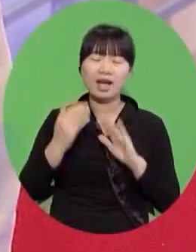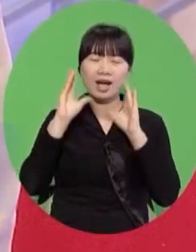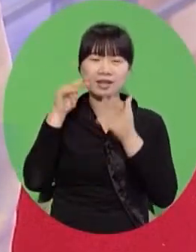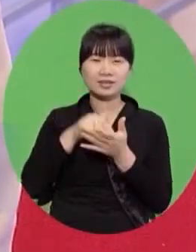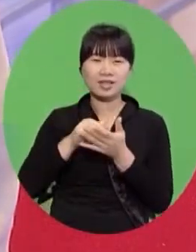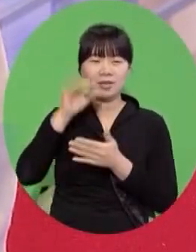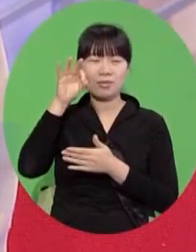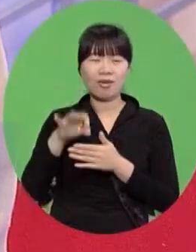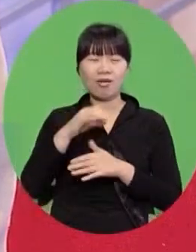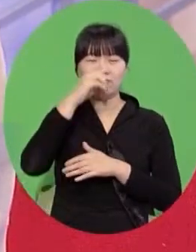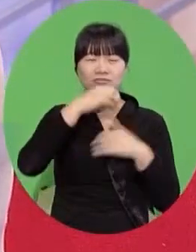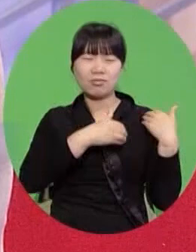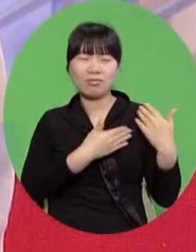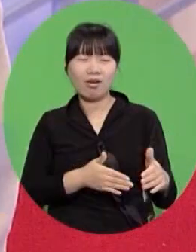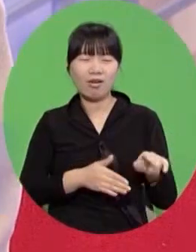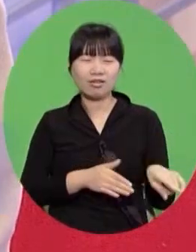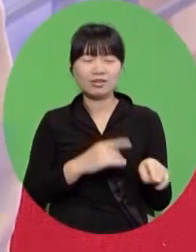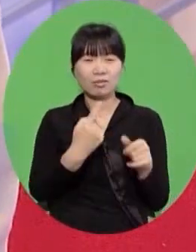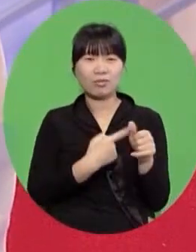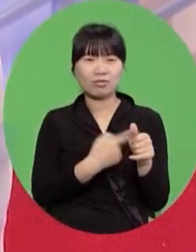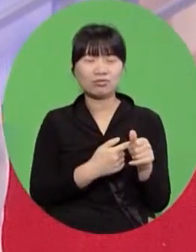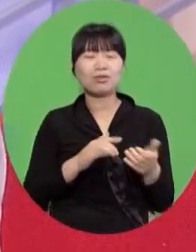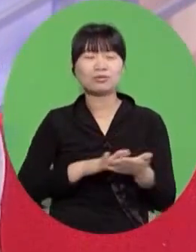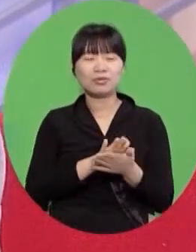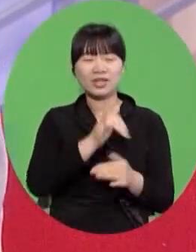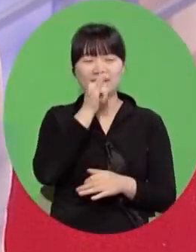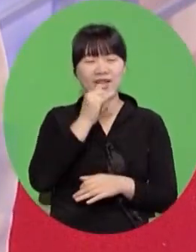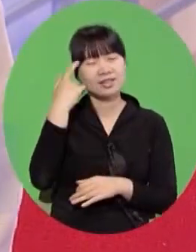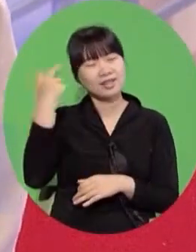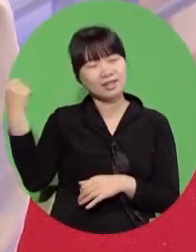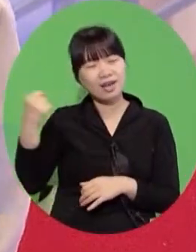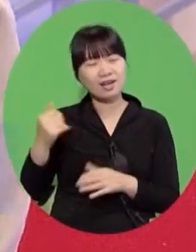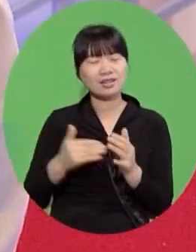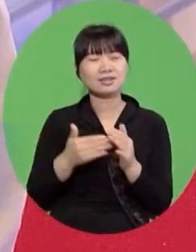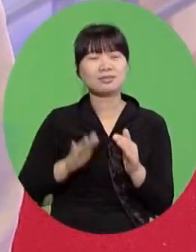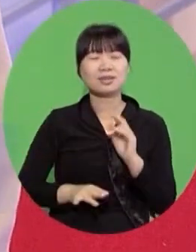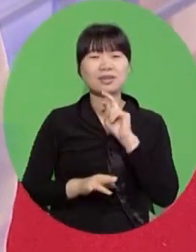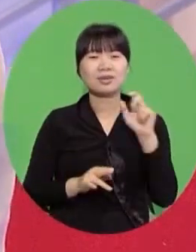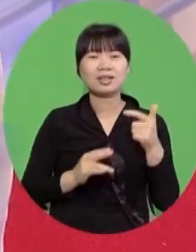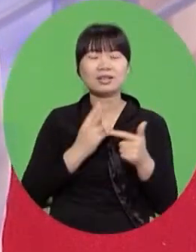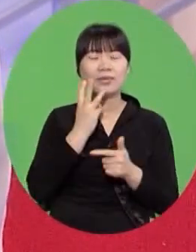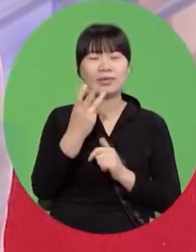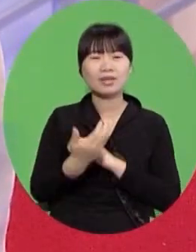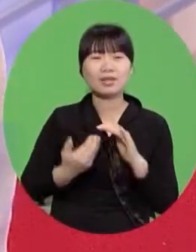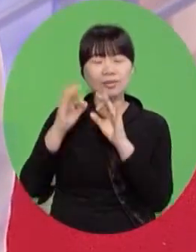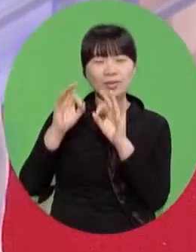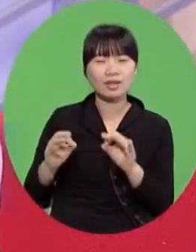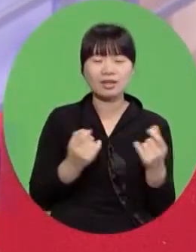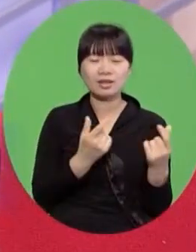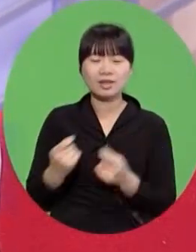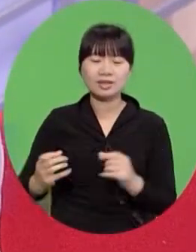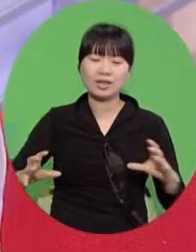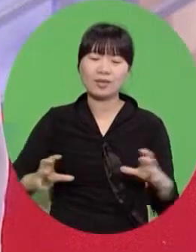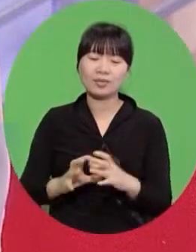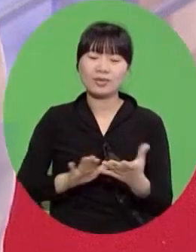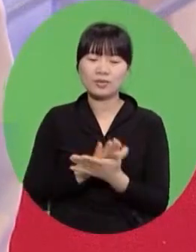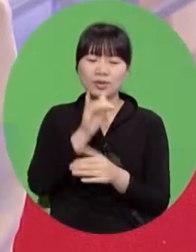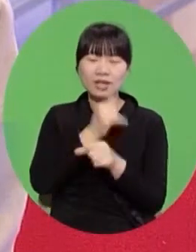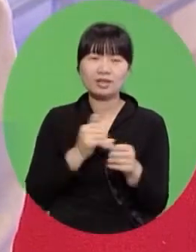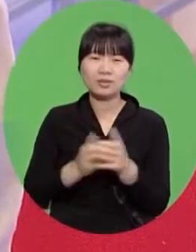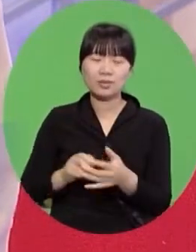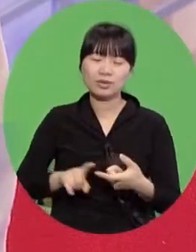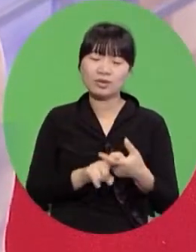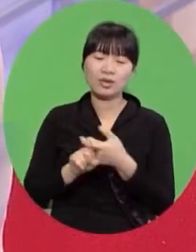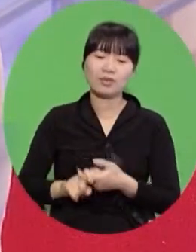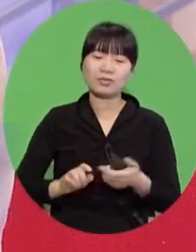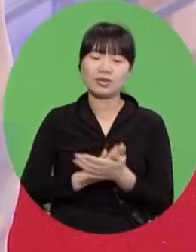경우에도 그냥 풀어주면은 얘는 본능적으로 놀 거라고 생각하지만 만 3세 이전의 아이들은 같이 협동해서 논다거나 연합놀이가